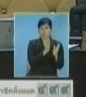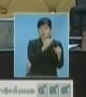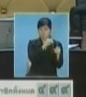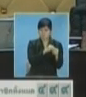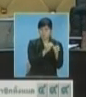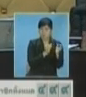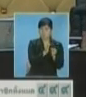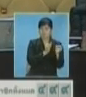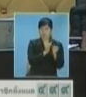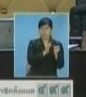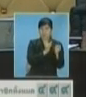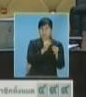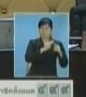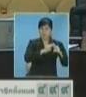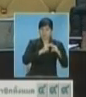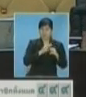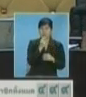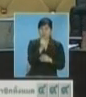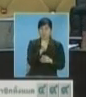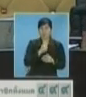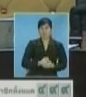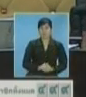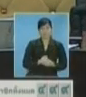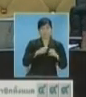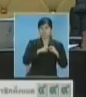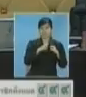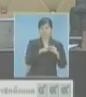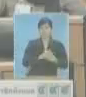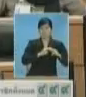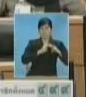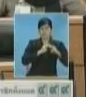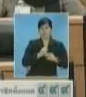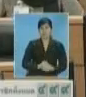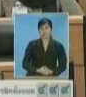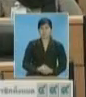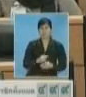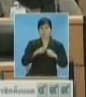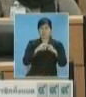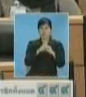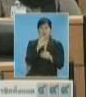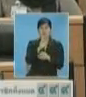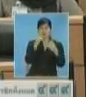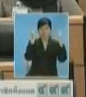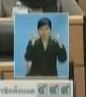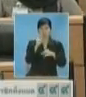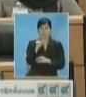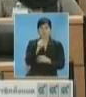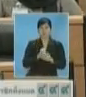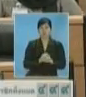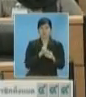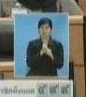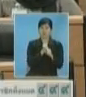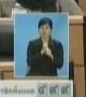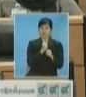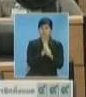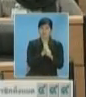อบแทนหรือรัฐมนตรีมาตอบแทนท่านก็เห็นก็ยินดีนะครับ ปัญหาของท่านนายกรัฐมนตรีคือการไปปฏิบัติภารกิจ